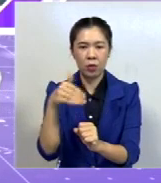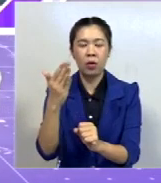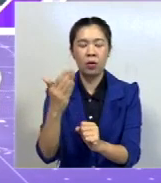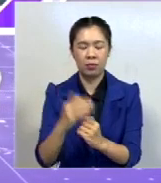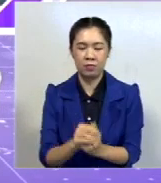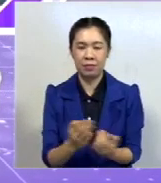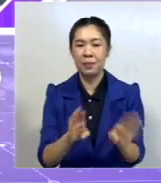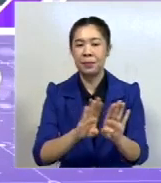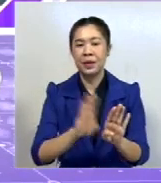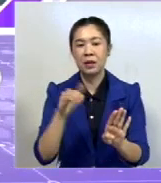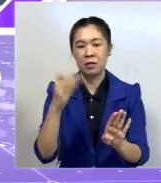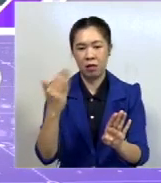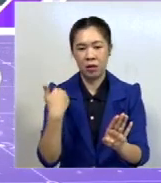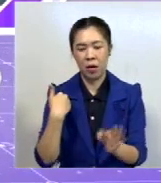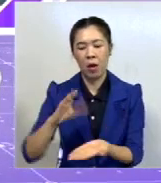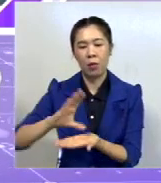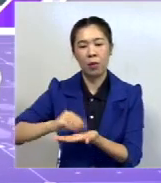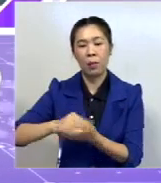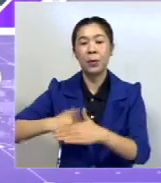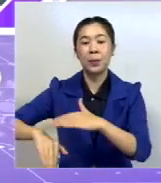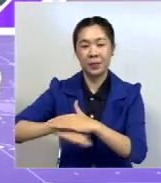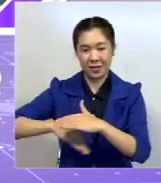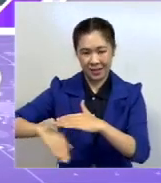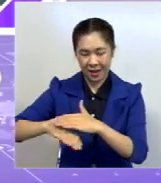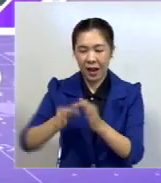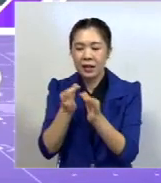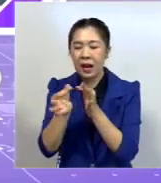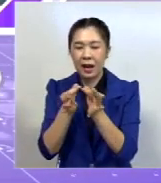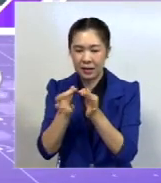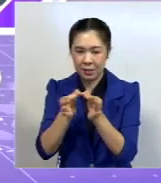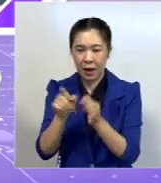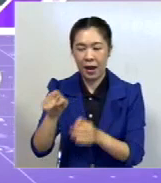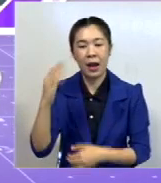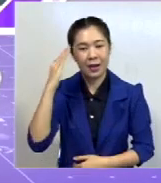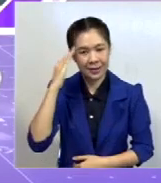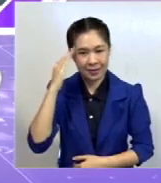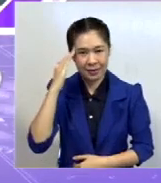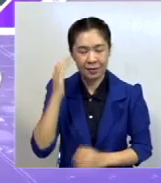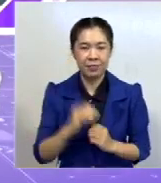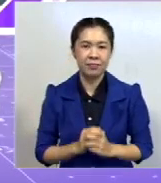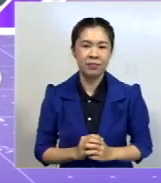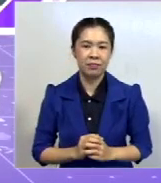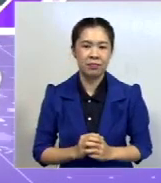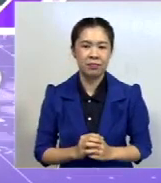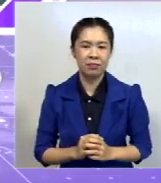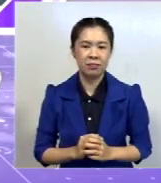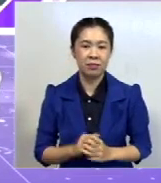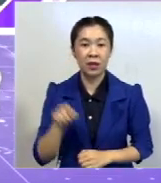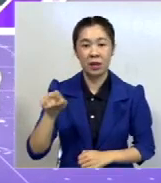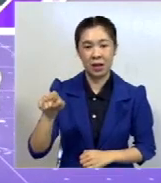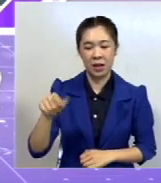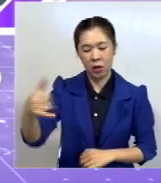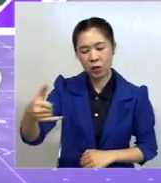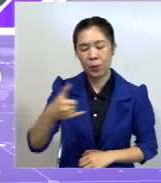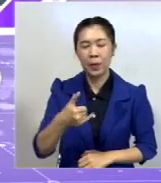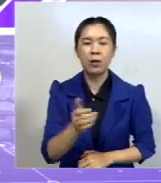นั้นส่วนใหญ่เราให้ข้อมูลพื้นฐานกับนักท่องเที่ยวท่านก็พิจารณาเองอยู่แล้วครับว่าจะขึ้นไม่ขึ้นส่วนใหญ่ท่านก็จะหลบเลี่ยงนะครับเพ